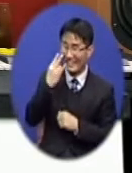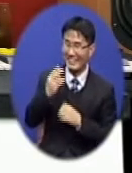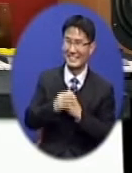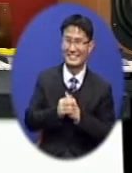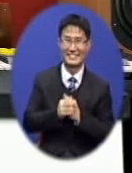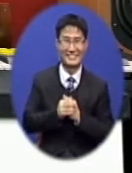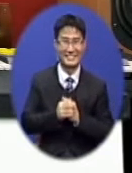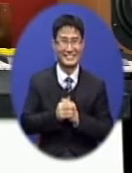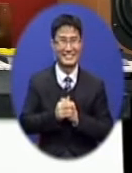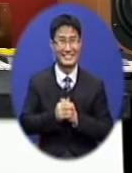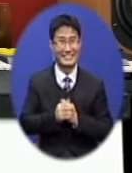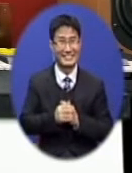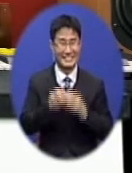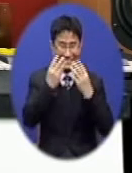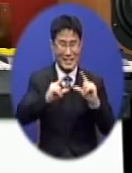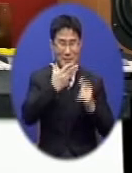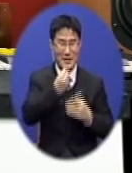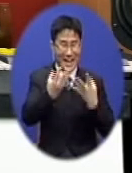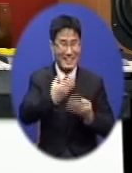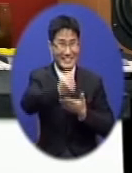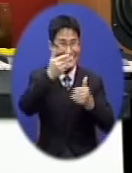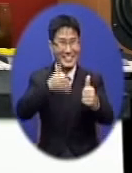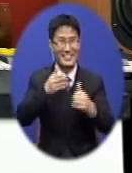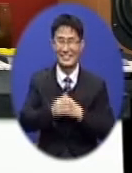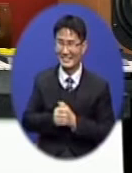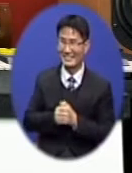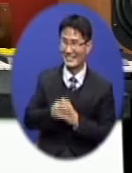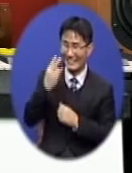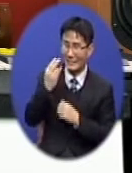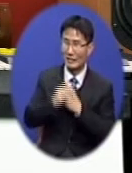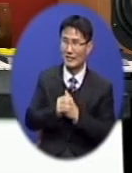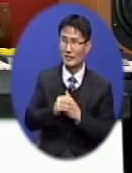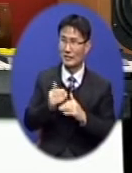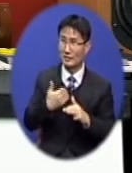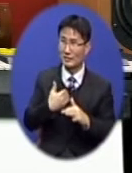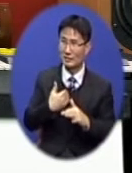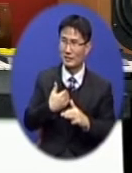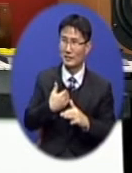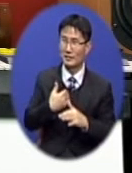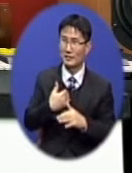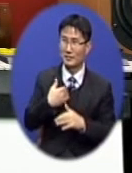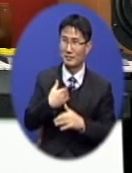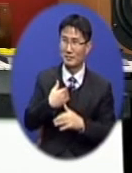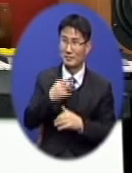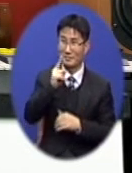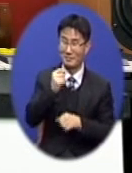네. 새해 복 많이 네. 받으세요. 예, 예. 우선 제 말씀 좀 드릴게요. 네.